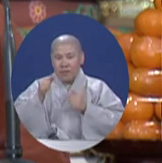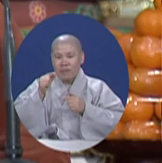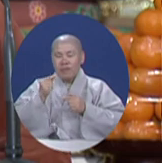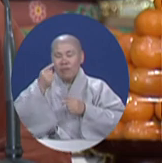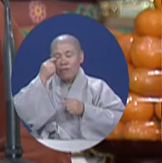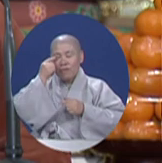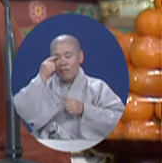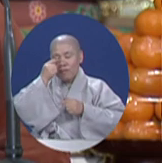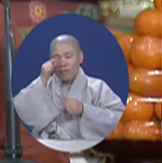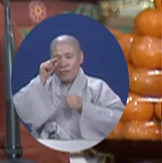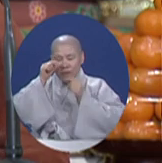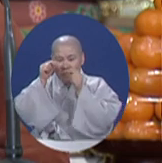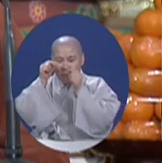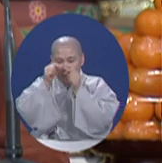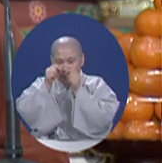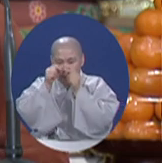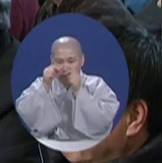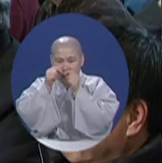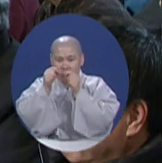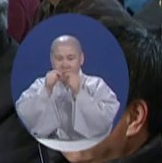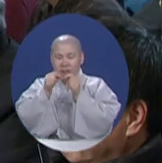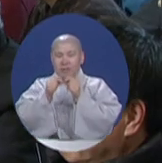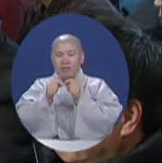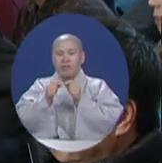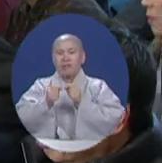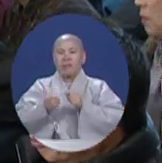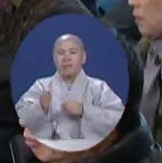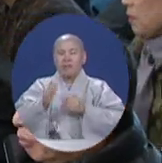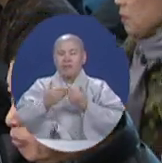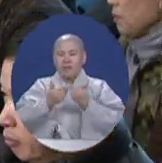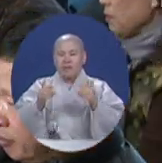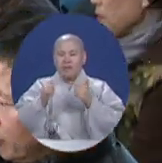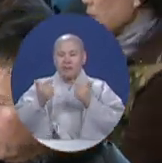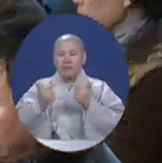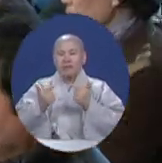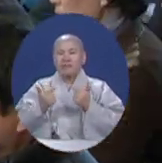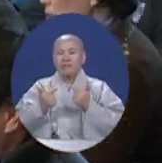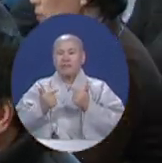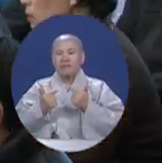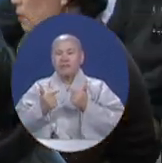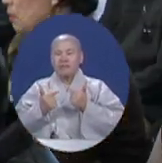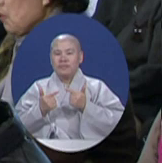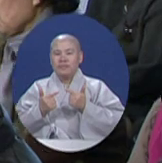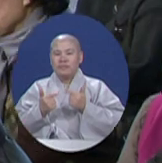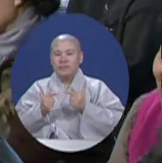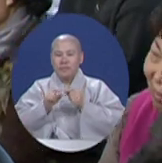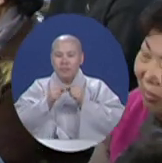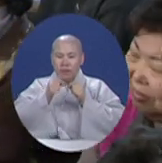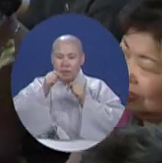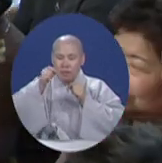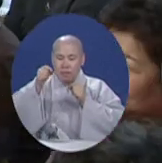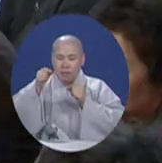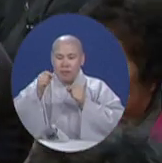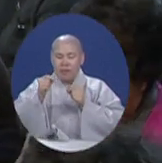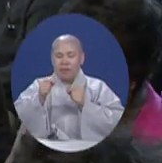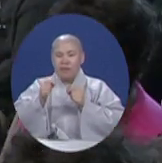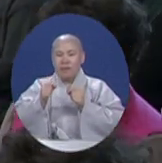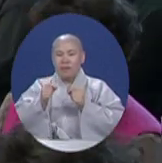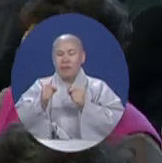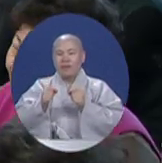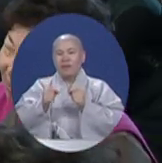얼마나 눈하고 가깝습니까? 또 원불이여 상선이라 멀기로는